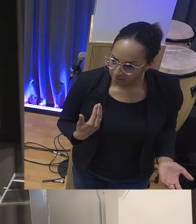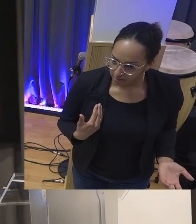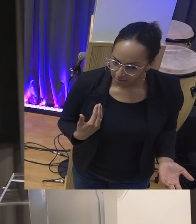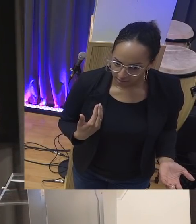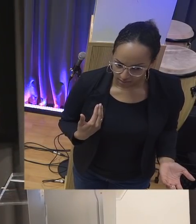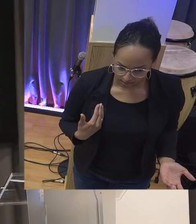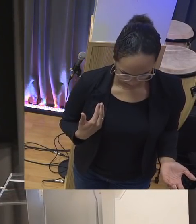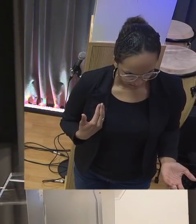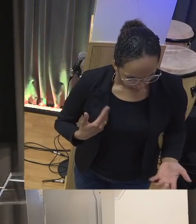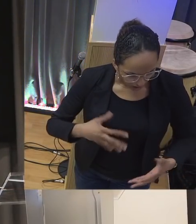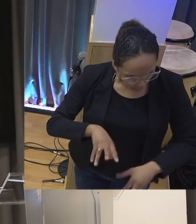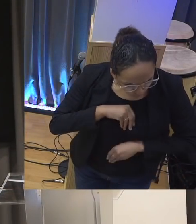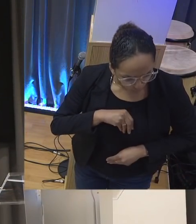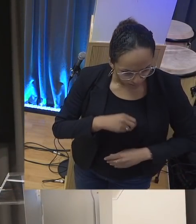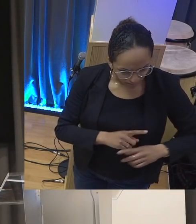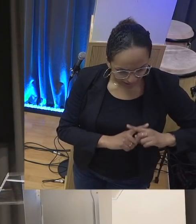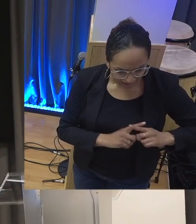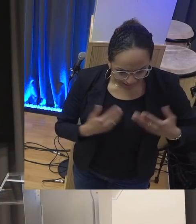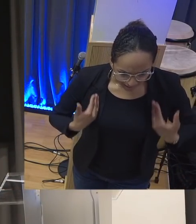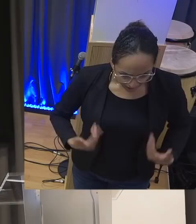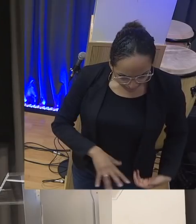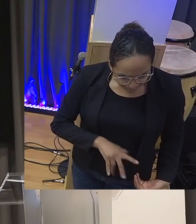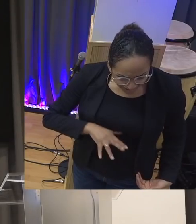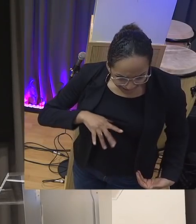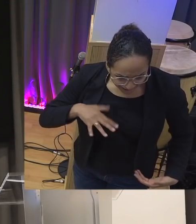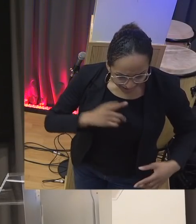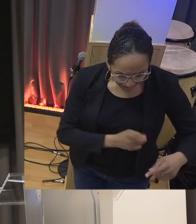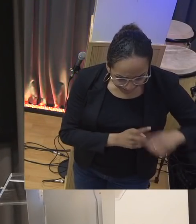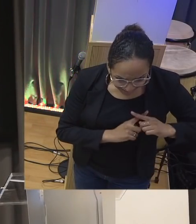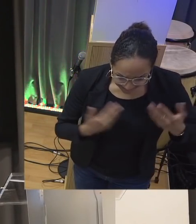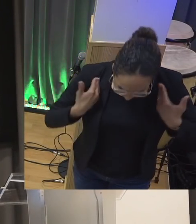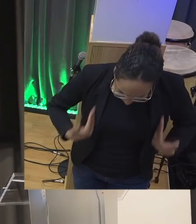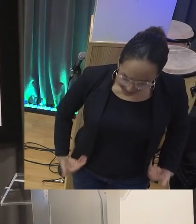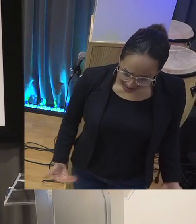prendre position, d'être fier de mon identité chrétienne.